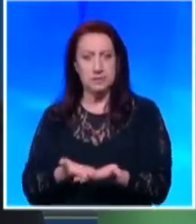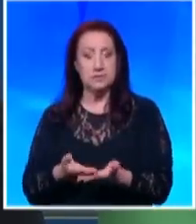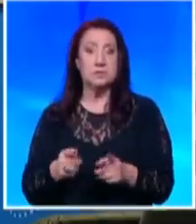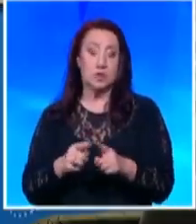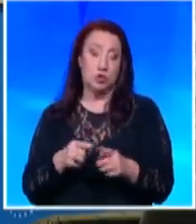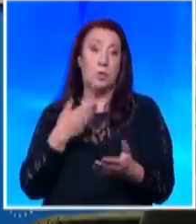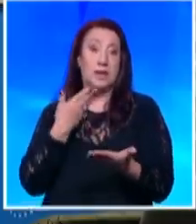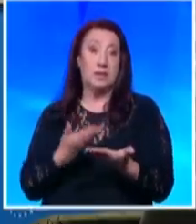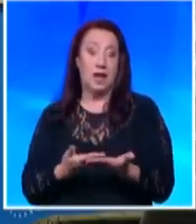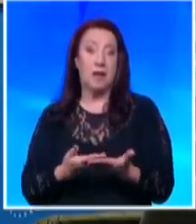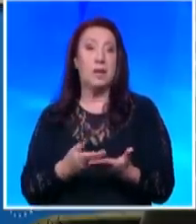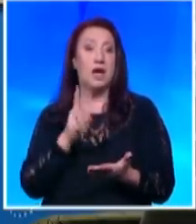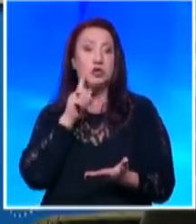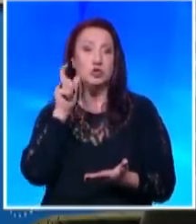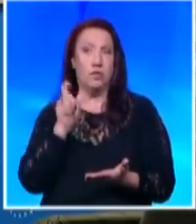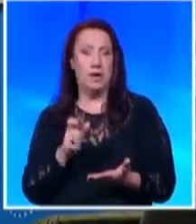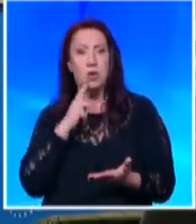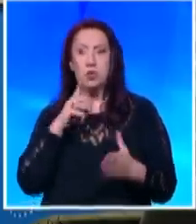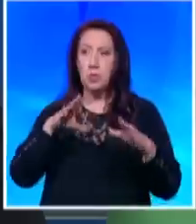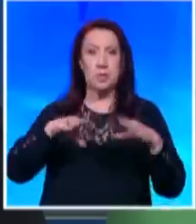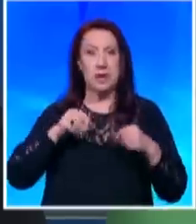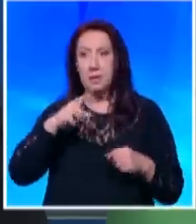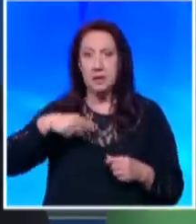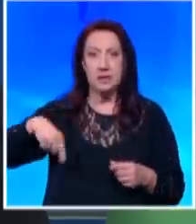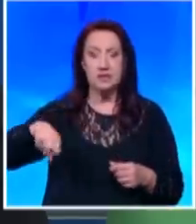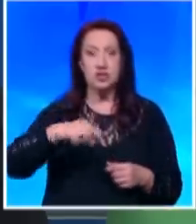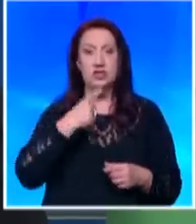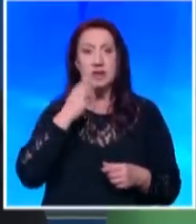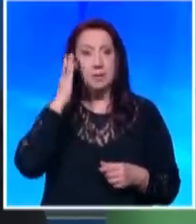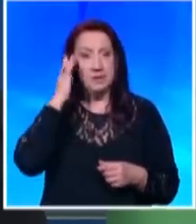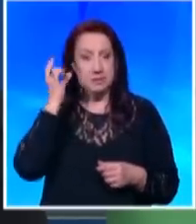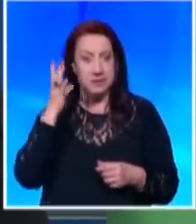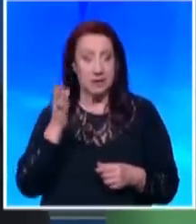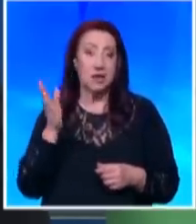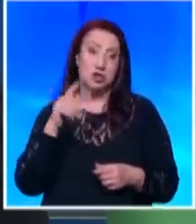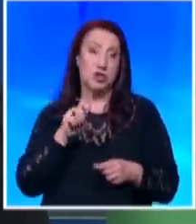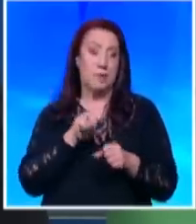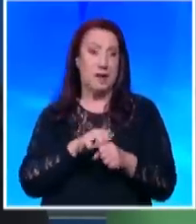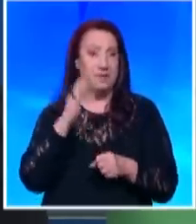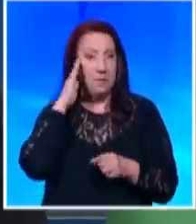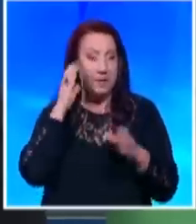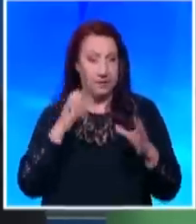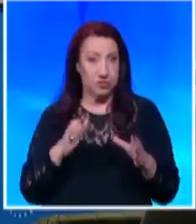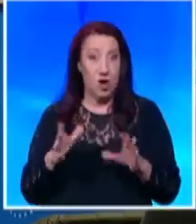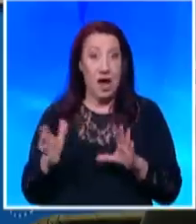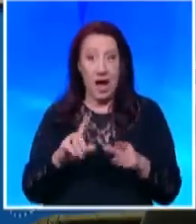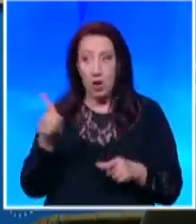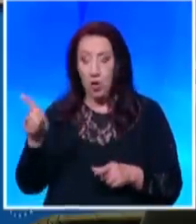приемлив премиер и правиме правителство. Ако това не се случи, разчитаме на останалите